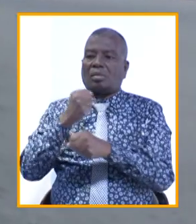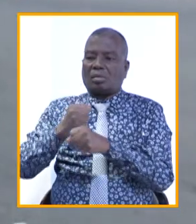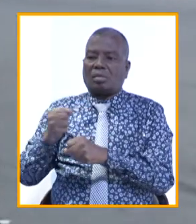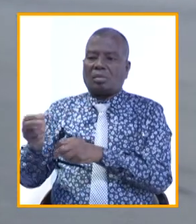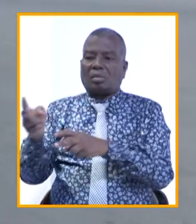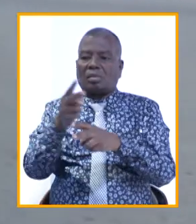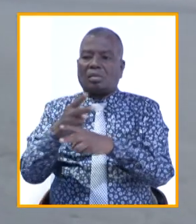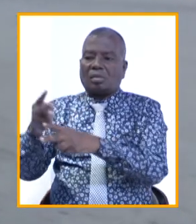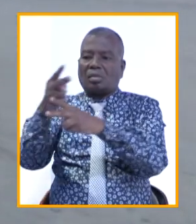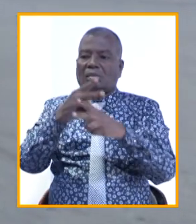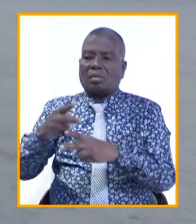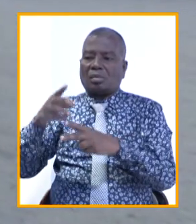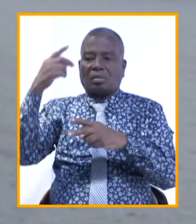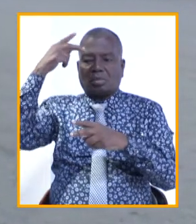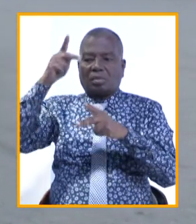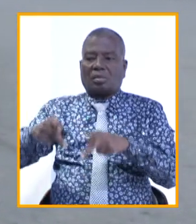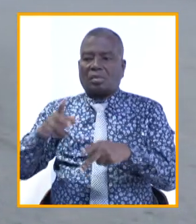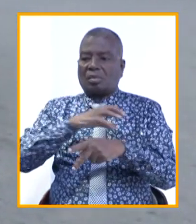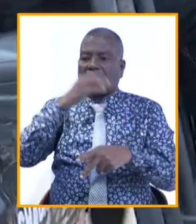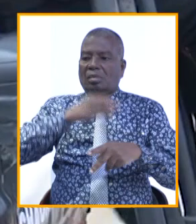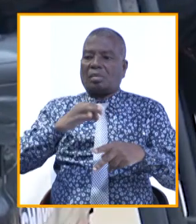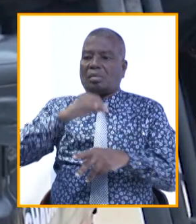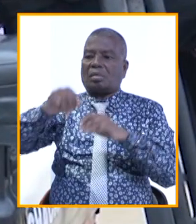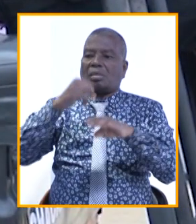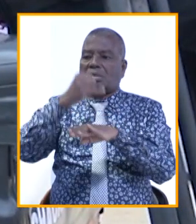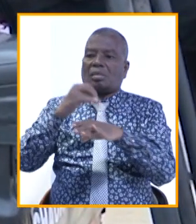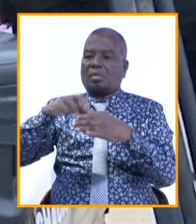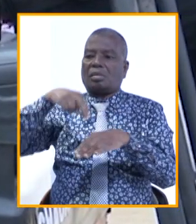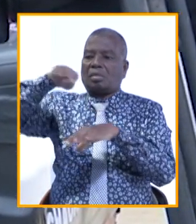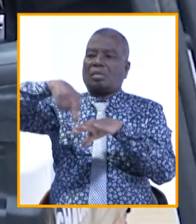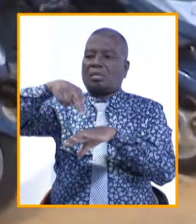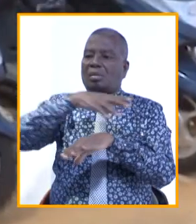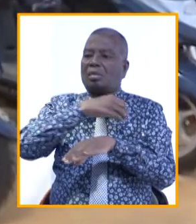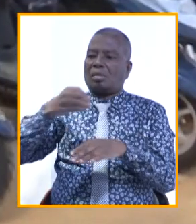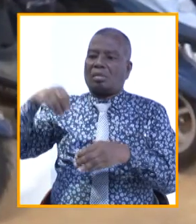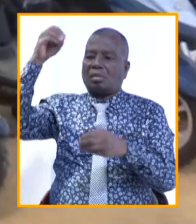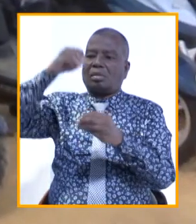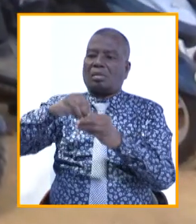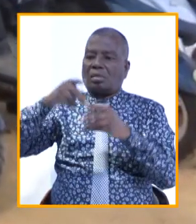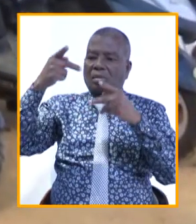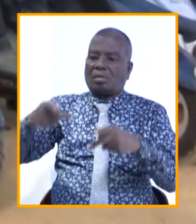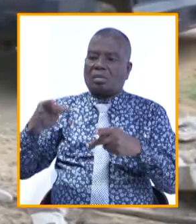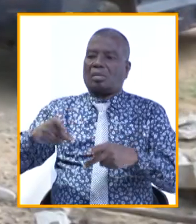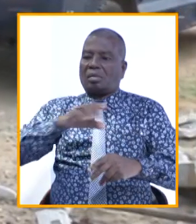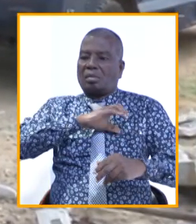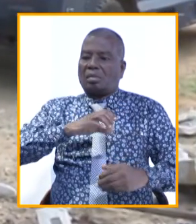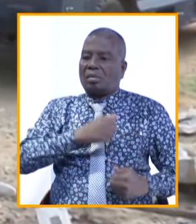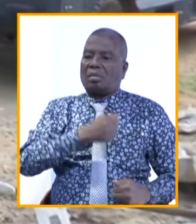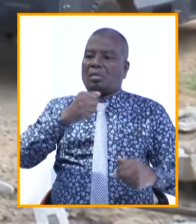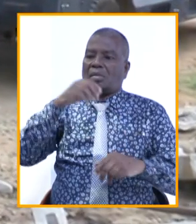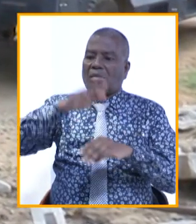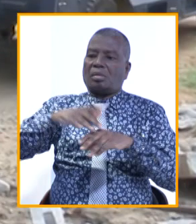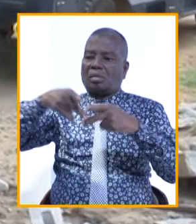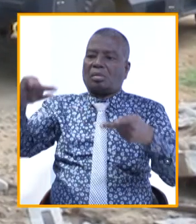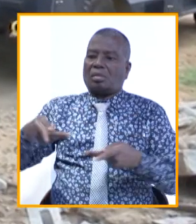de sécurisation des personnes, des biens et des institutions de la République, de renforcer davantage la présence des forces de défense et de sécurité sur